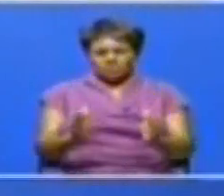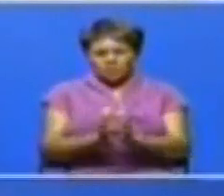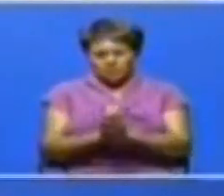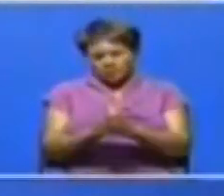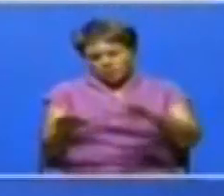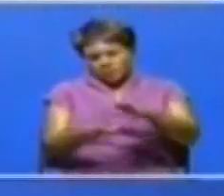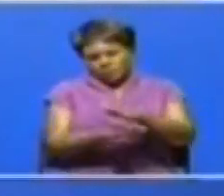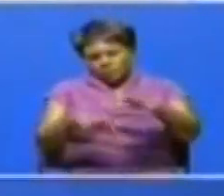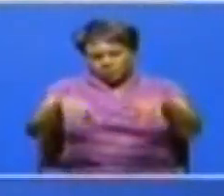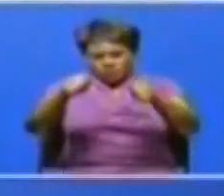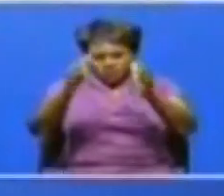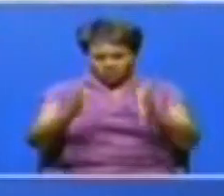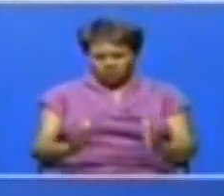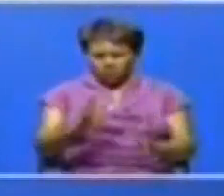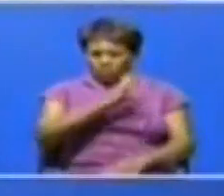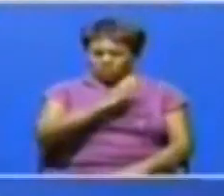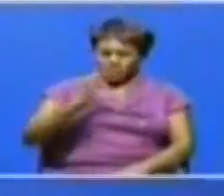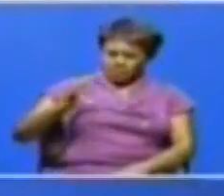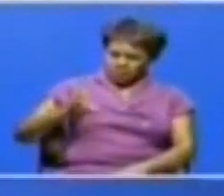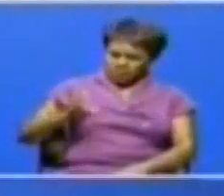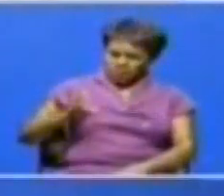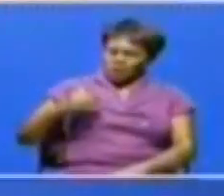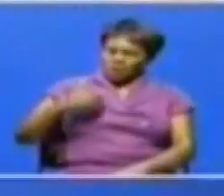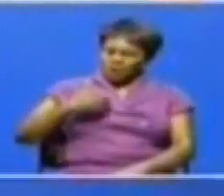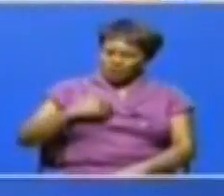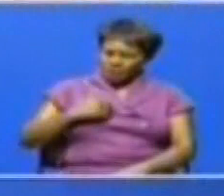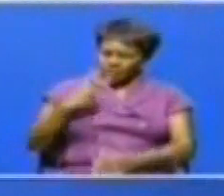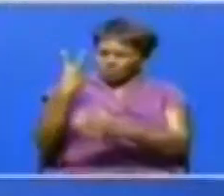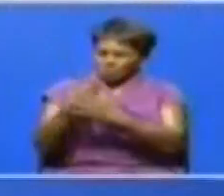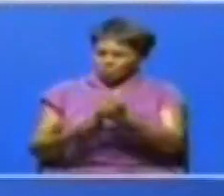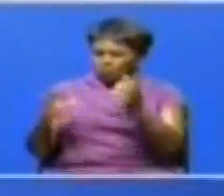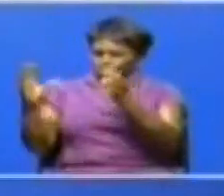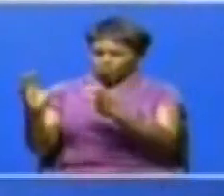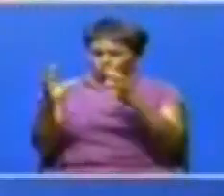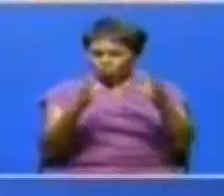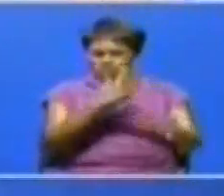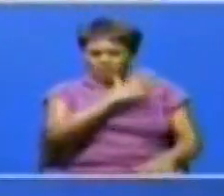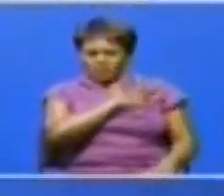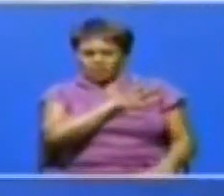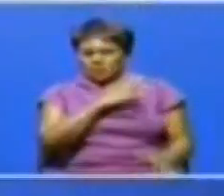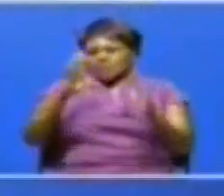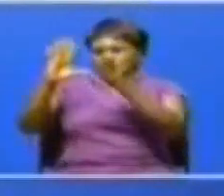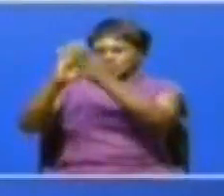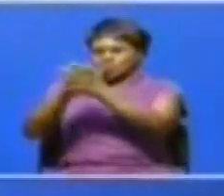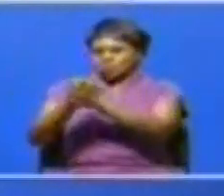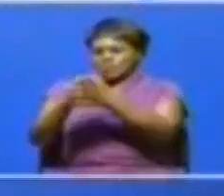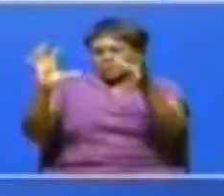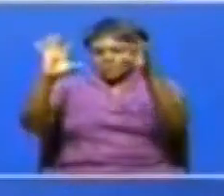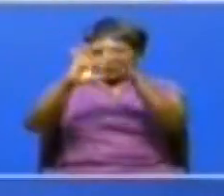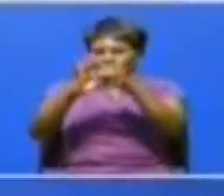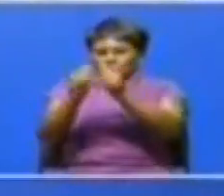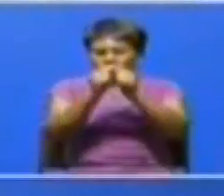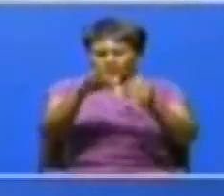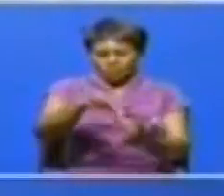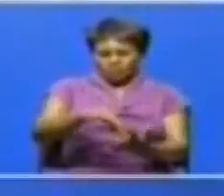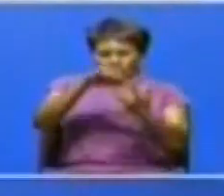wa chairman kwa committee, na hiyo kamati itakuwa imekuwa na watu wa pande yote mbili, pande ya NASA na pande ya Jubilee, waungane pamoja wachague